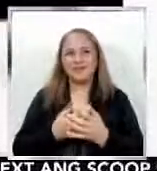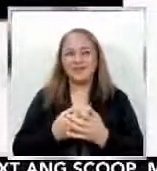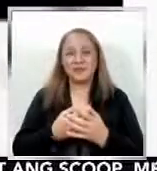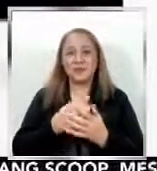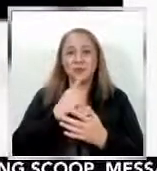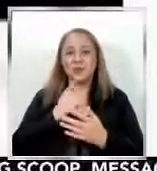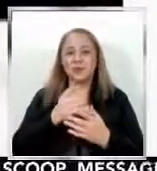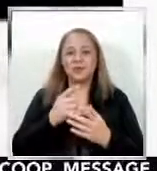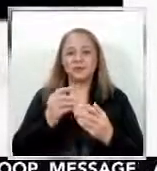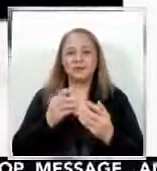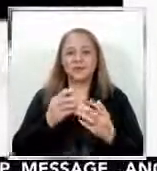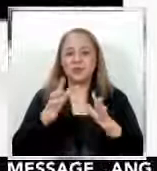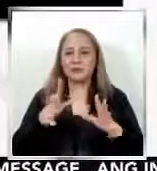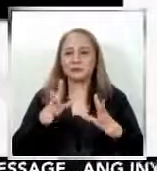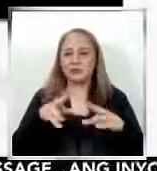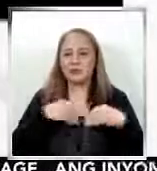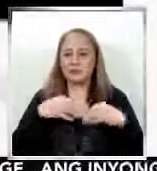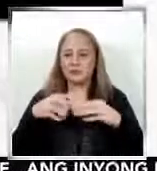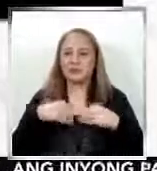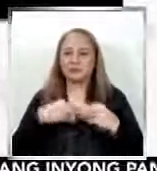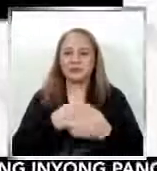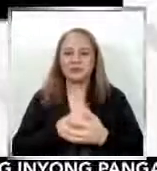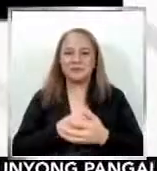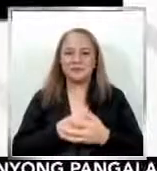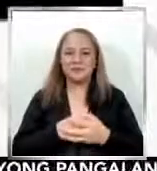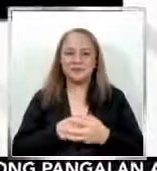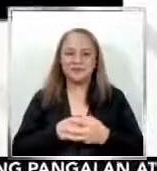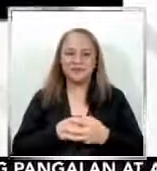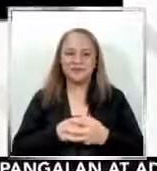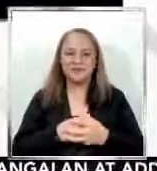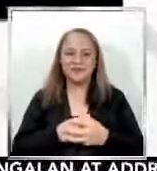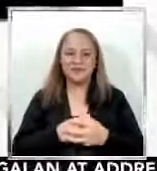received. Oscar Oida, Nakatutok, 24 Oras.